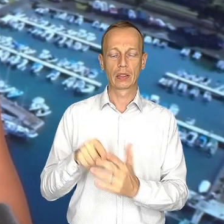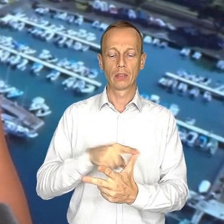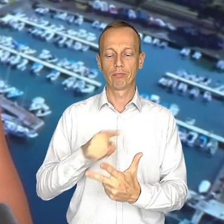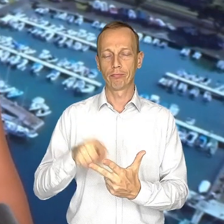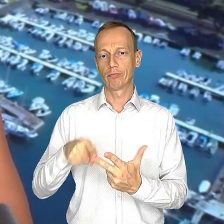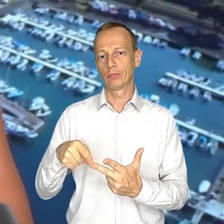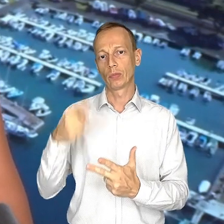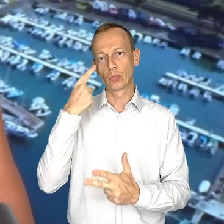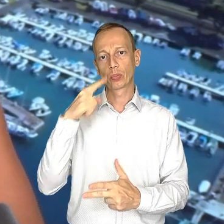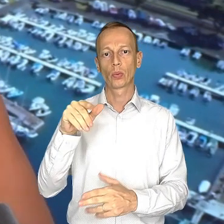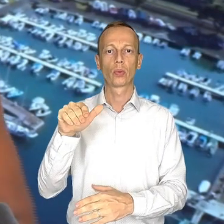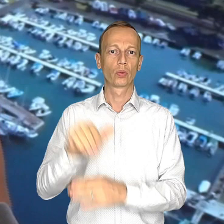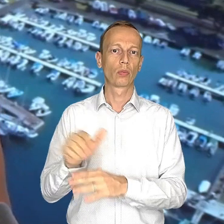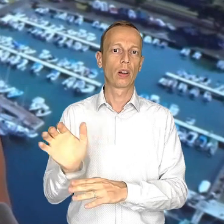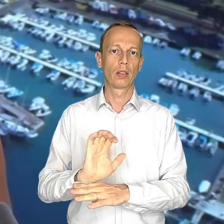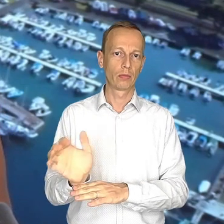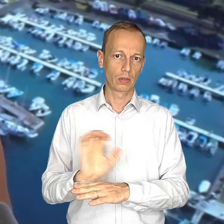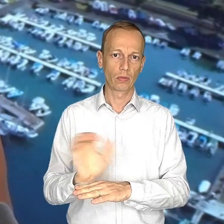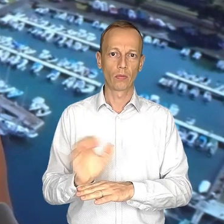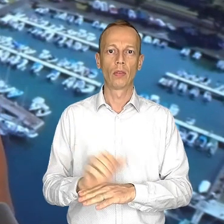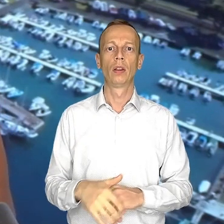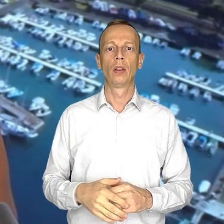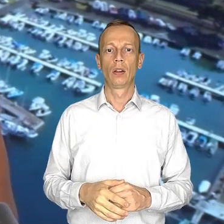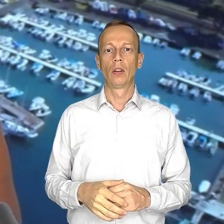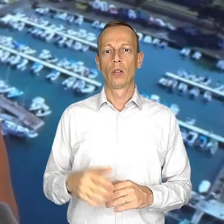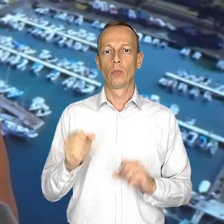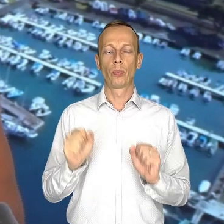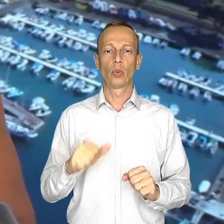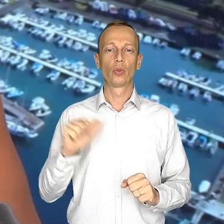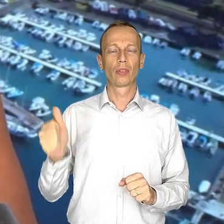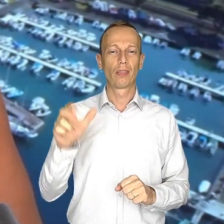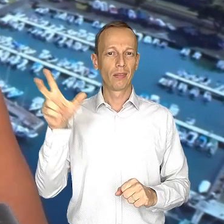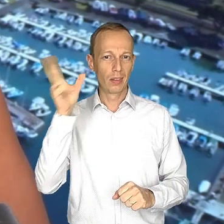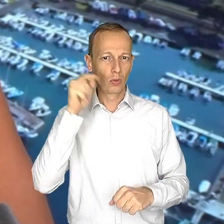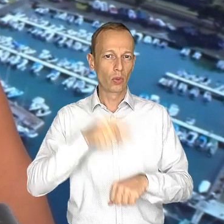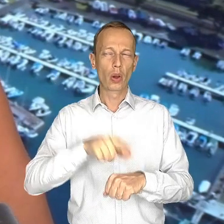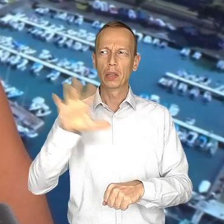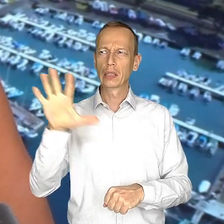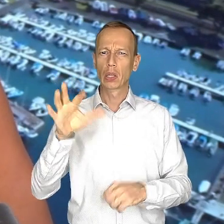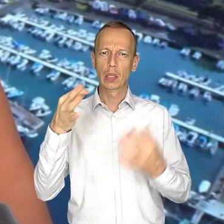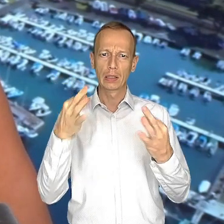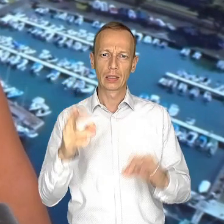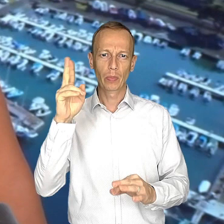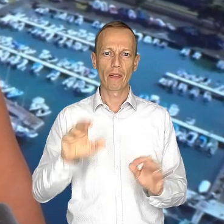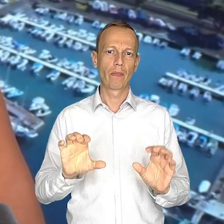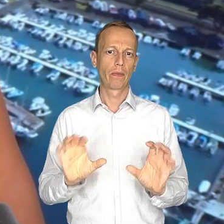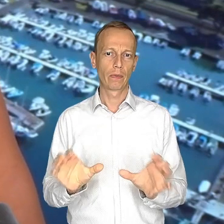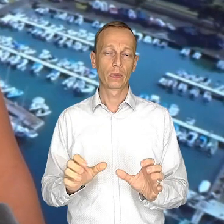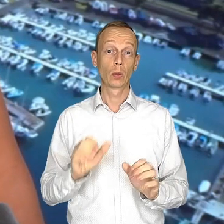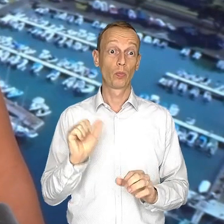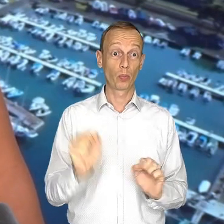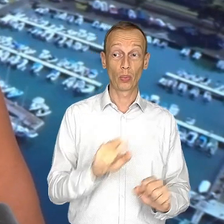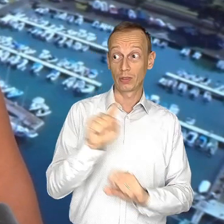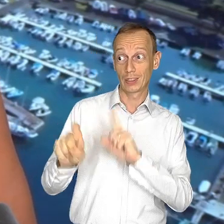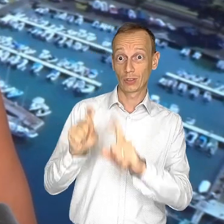CESEC. Hana Vevo, le rendez-vous de la rédaction de Polynésie, la première, sur votre radio à partir de 17h10. Vos questions